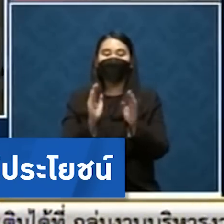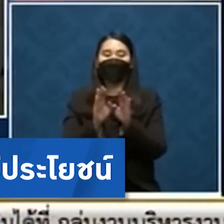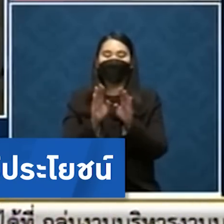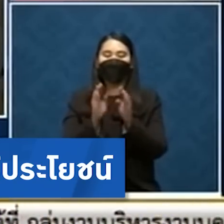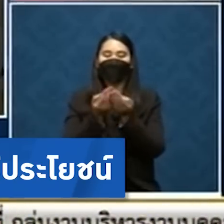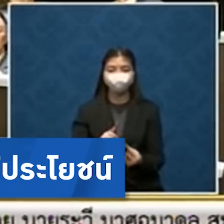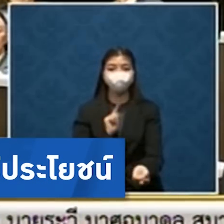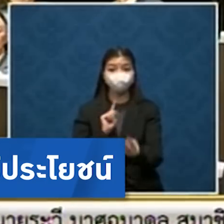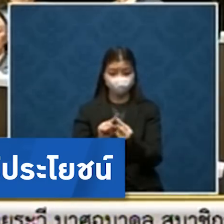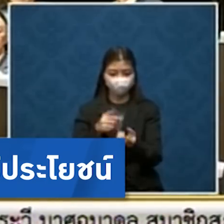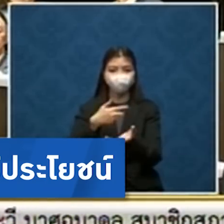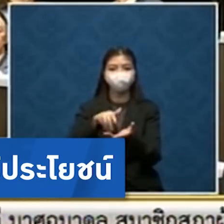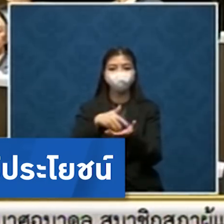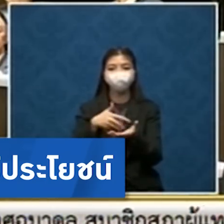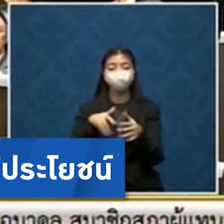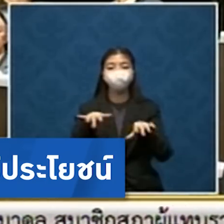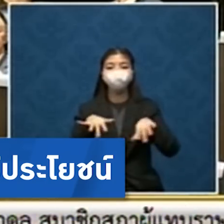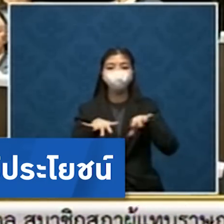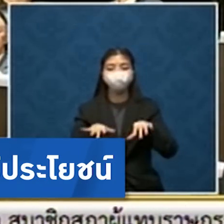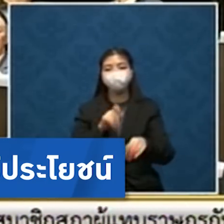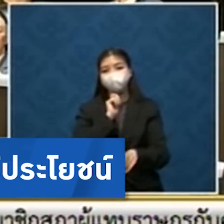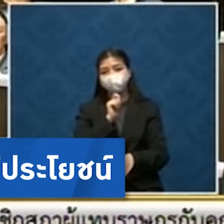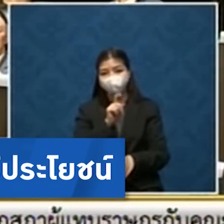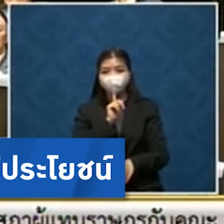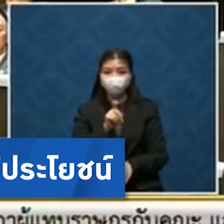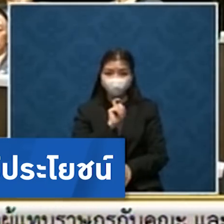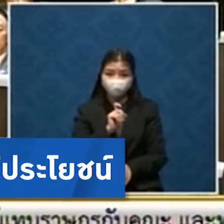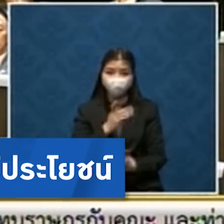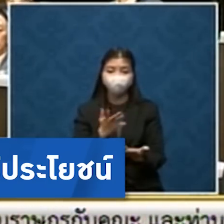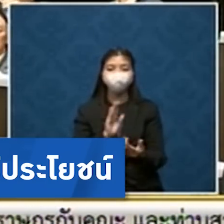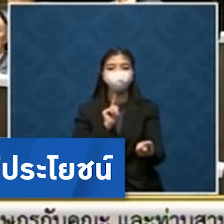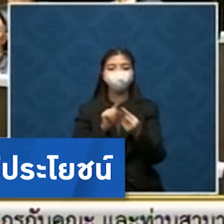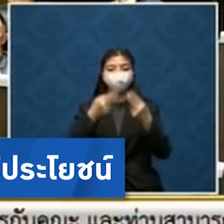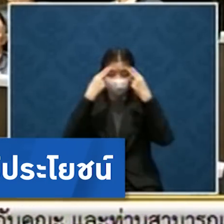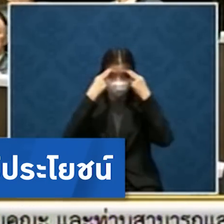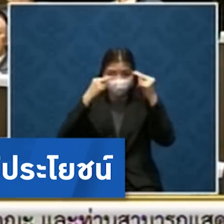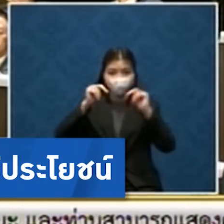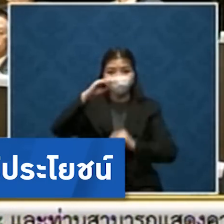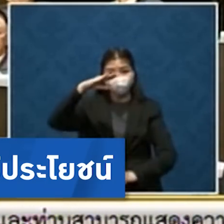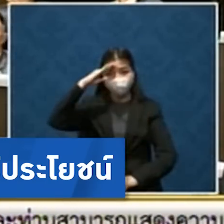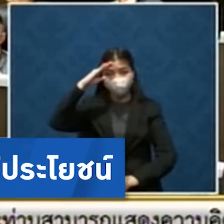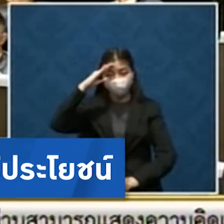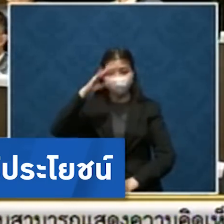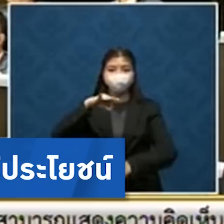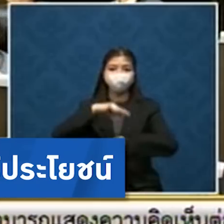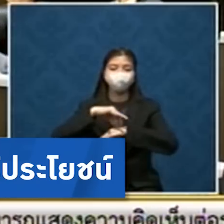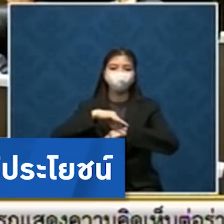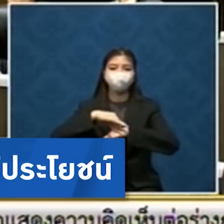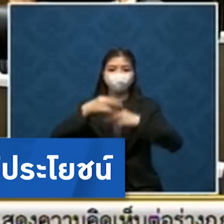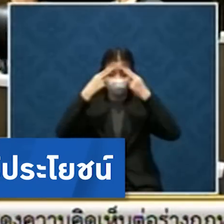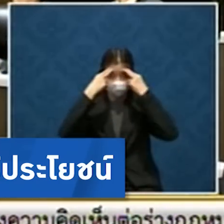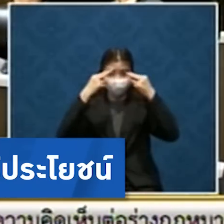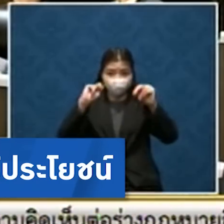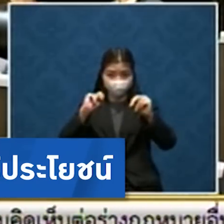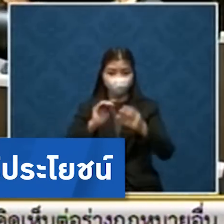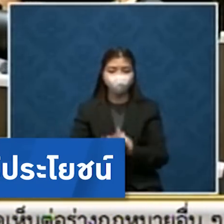รัฐบาลพลเอกประยุทธ์ในหลายเรื่องนะครับไม่ว่าจะเป็นคุณจตุพรเจริญเชื้อซึ่งโฟกัสไปที่ปัญหายาเสพติดนะครับที่ดูเหมือนจะเป็นยุทธศาสตร์ใหญ่